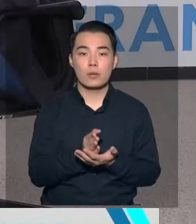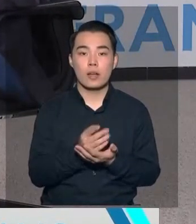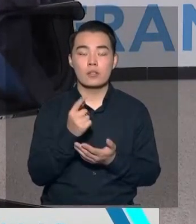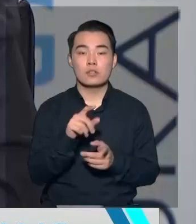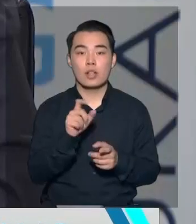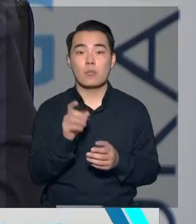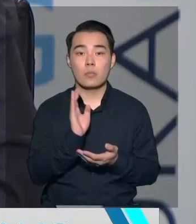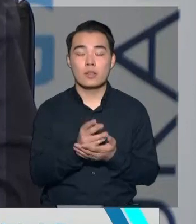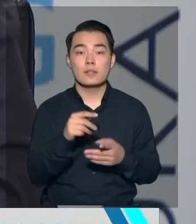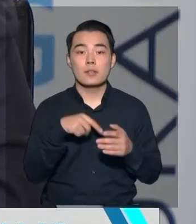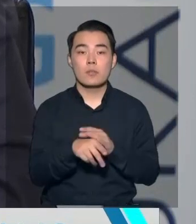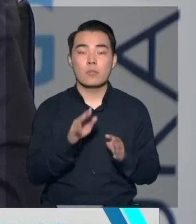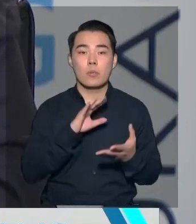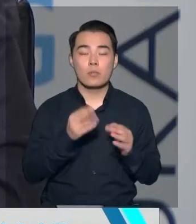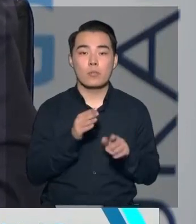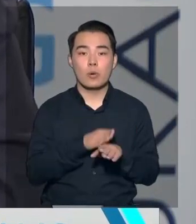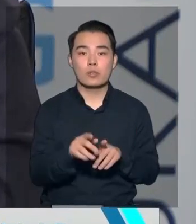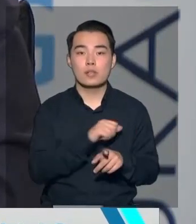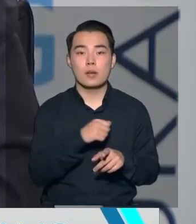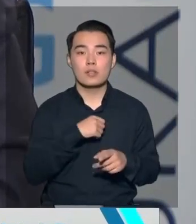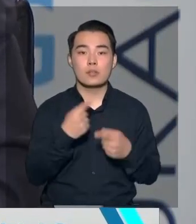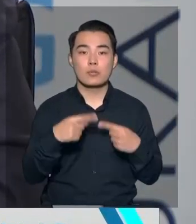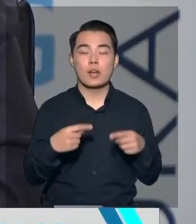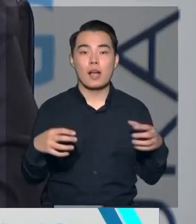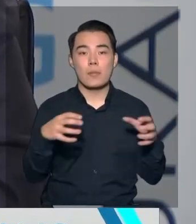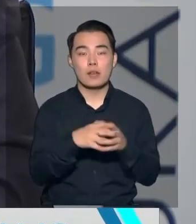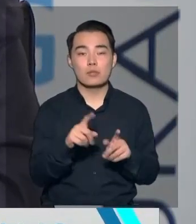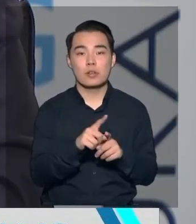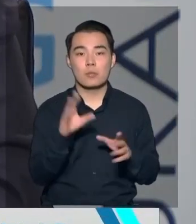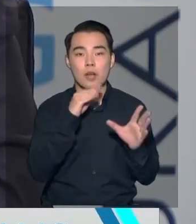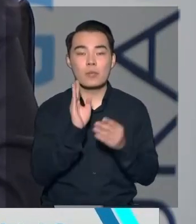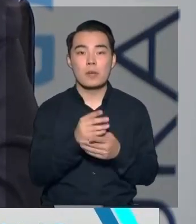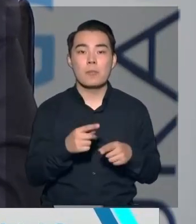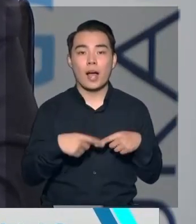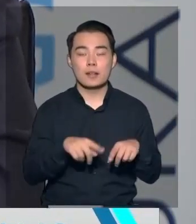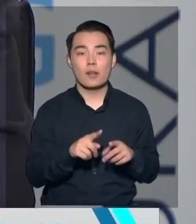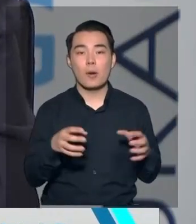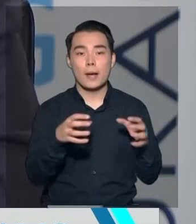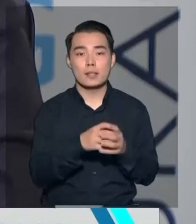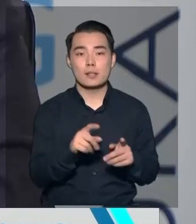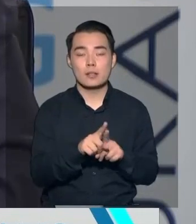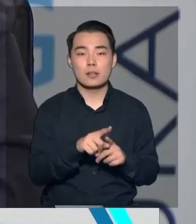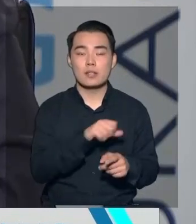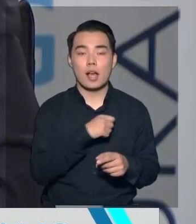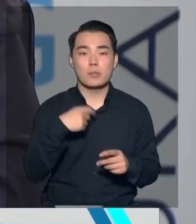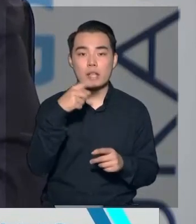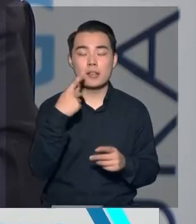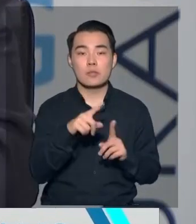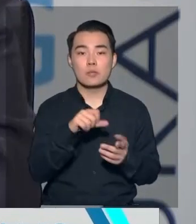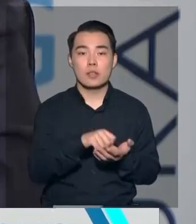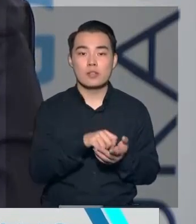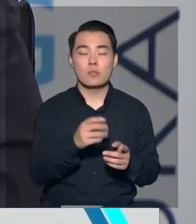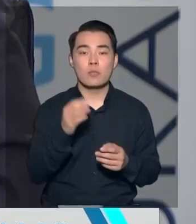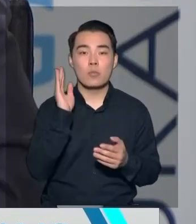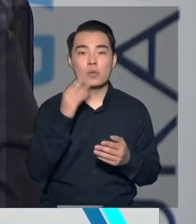қалған мәслихаттардың барлығы тек қана жекелеген тұлғалар түсетін, ол мейлі партия ұсынсын, немесе жеке адамның өзі ысылып,